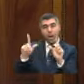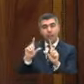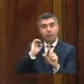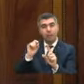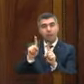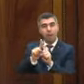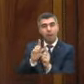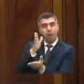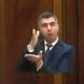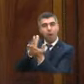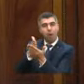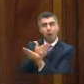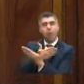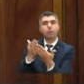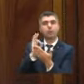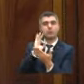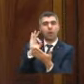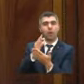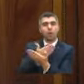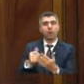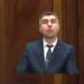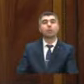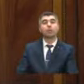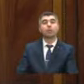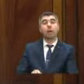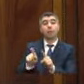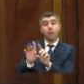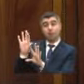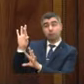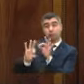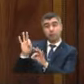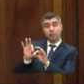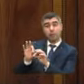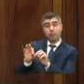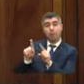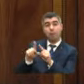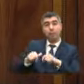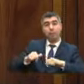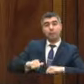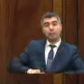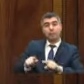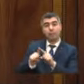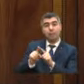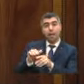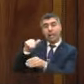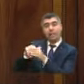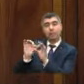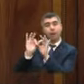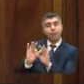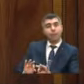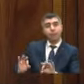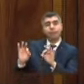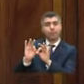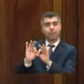مشروعية التمثيل الديمقراطي. إن انضمام التقنقراط بهذا الكم الهائل للحكومة، والذين بالمناسبة لا نمانع